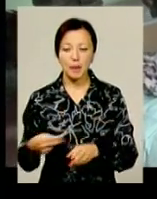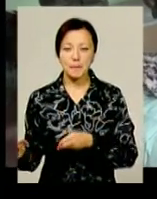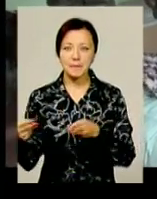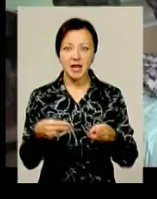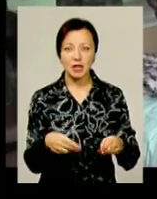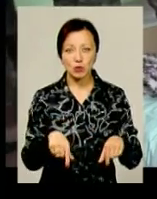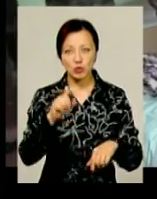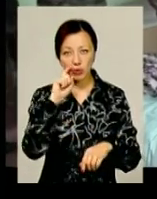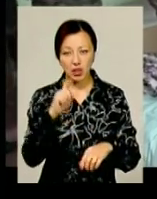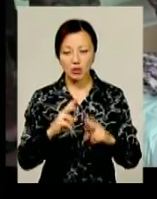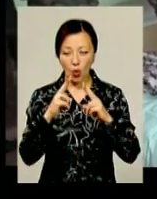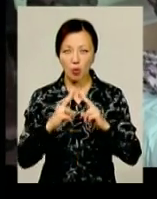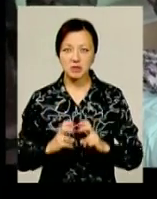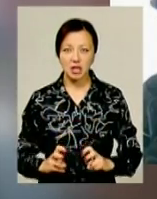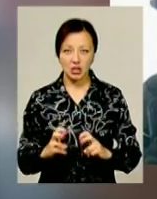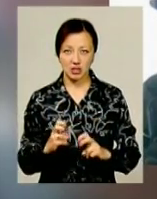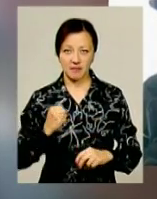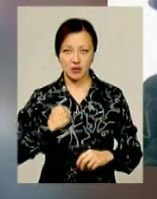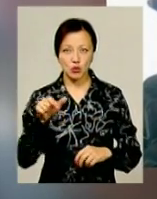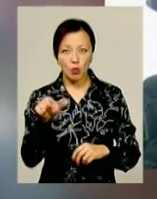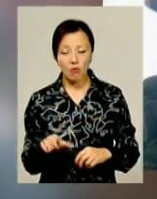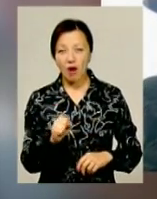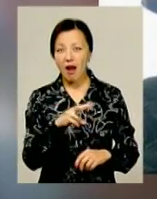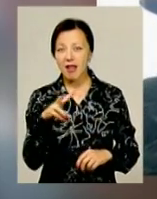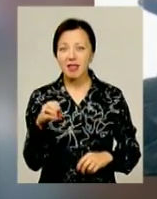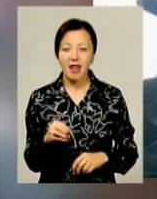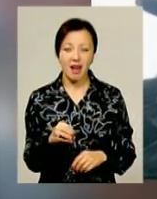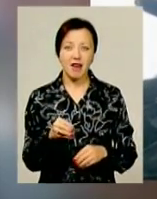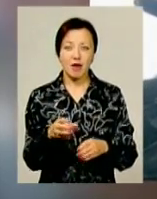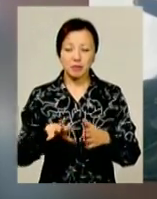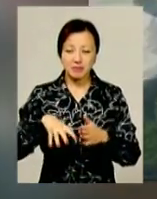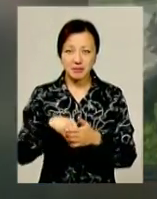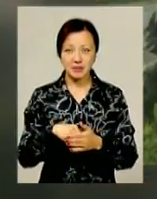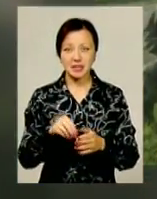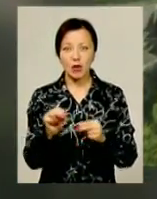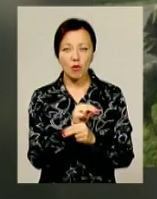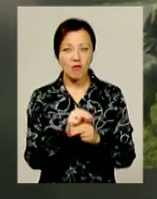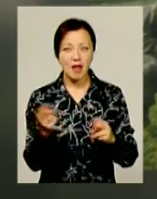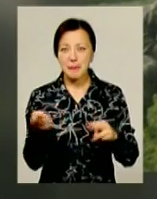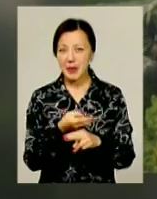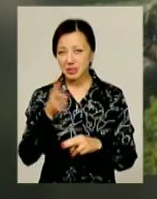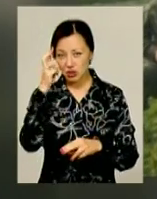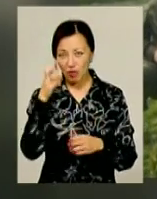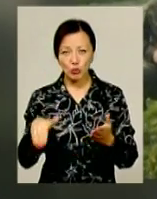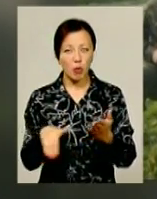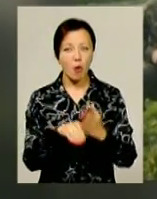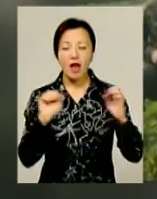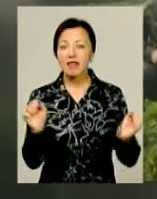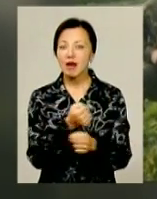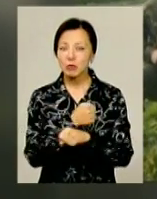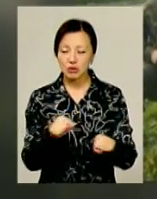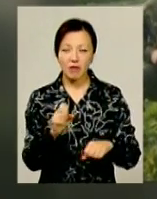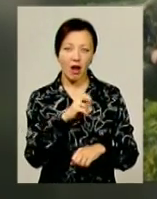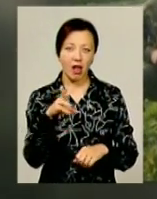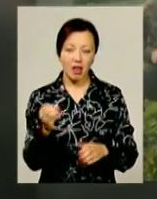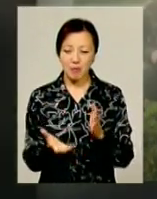приїдуть в Україну, аби обстежити спецпризначенця. Однак потягнути лікування без державної допомоги буде майже неможливо. Але про таку